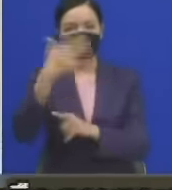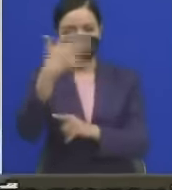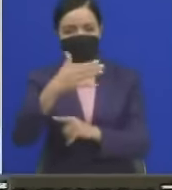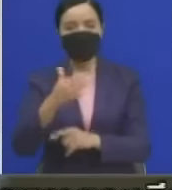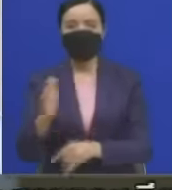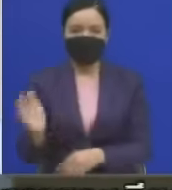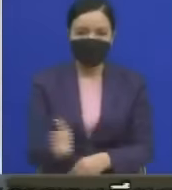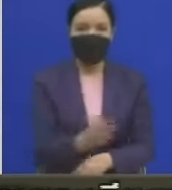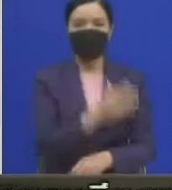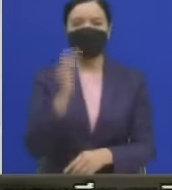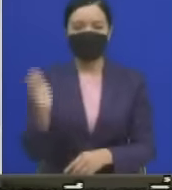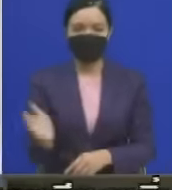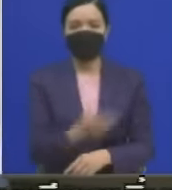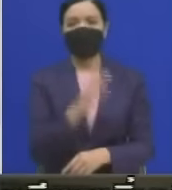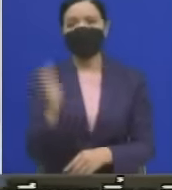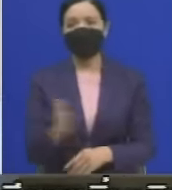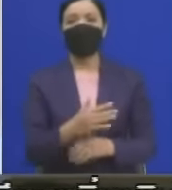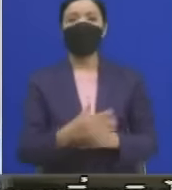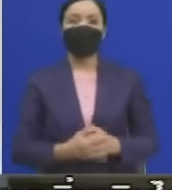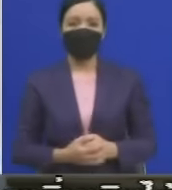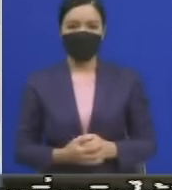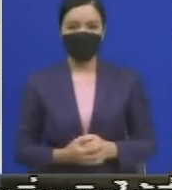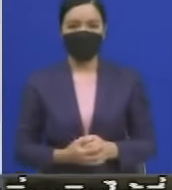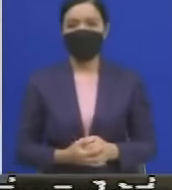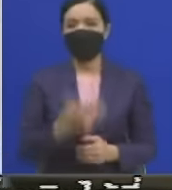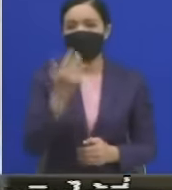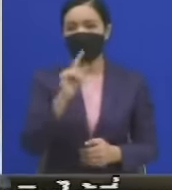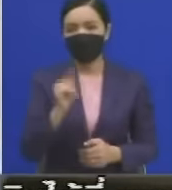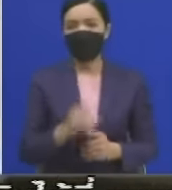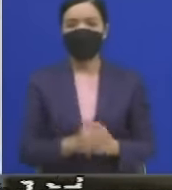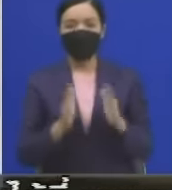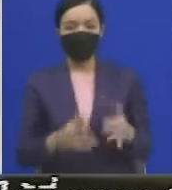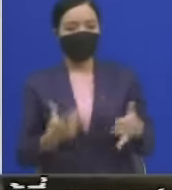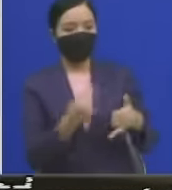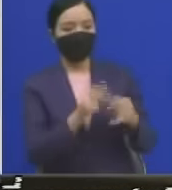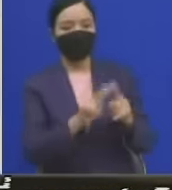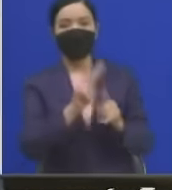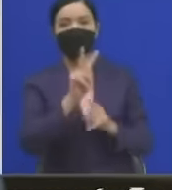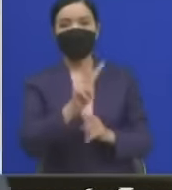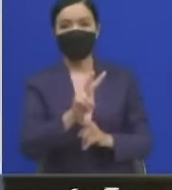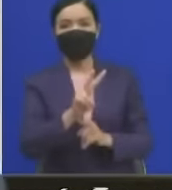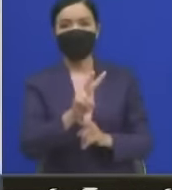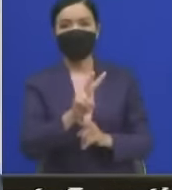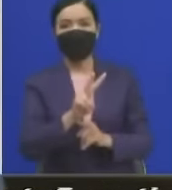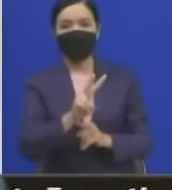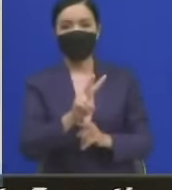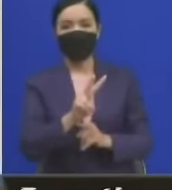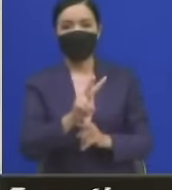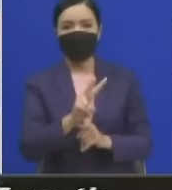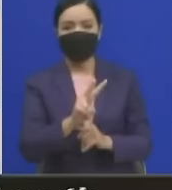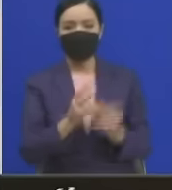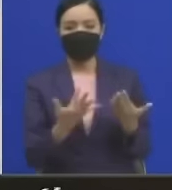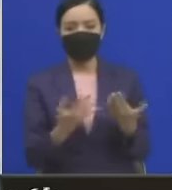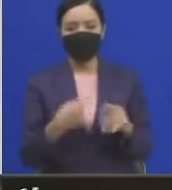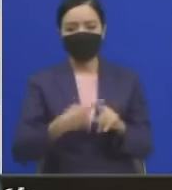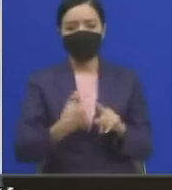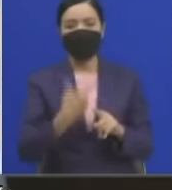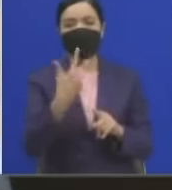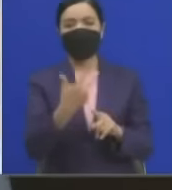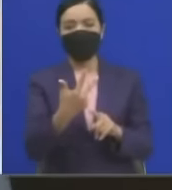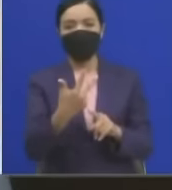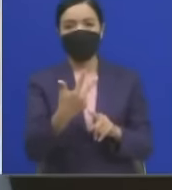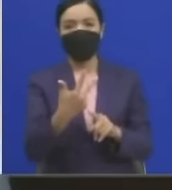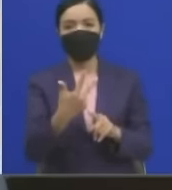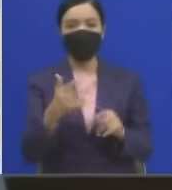ค่อยๆขยับไปเลยเพราะว่าคนที่รับเข็ม2ถ้ายังไม่ถึง3เดือนก็ยังถือว่ามี